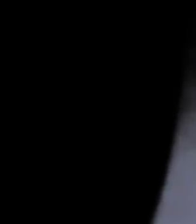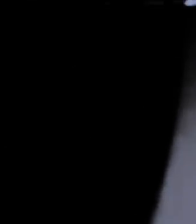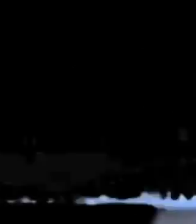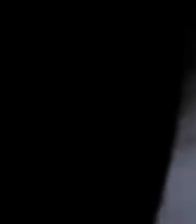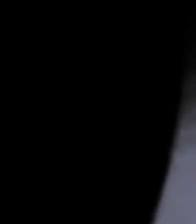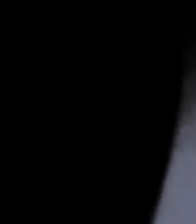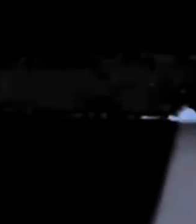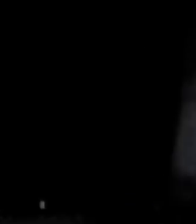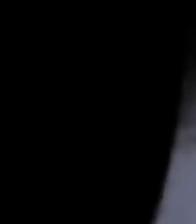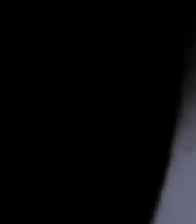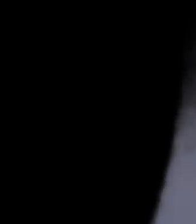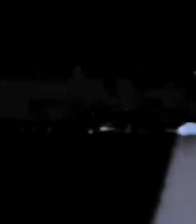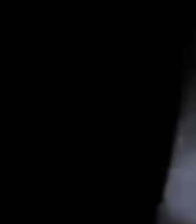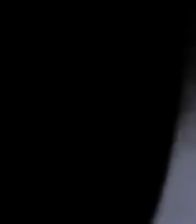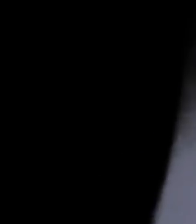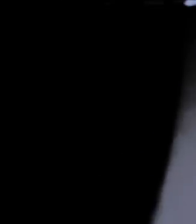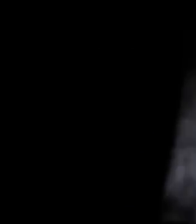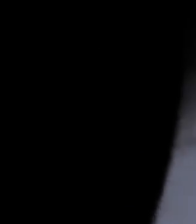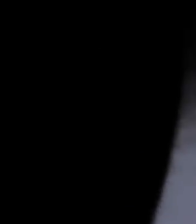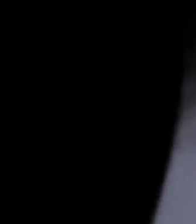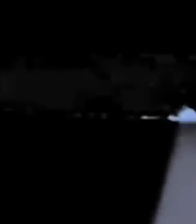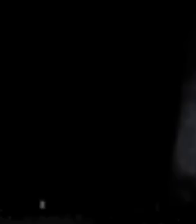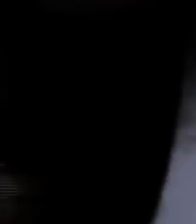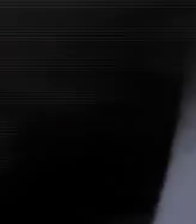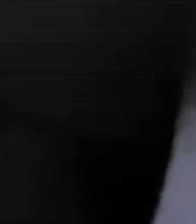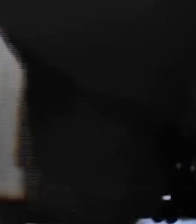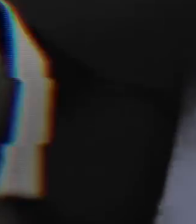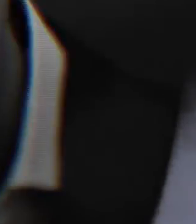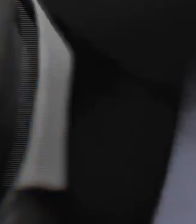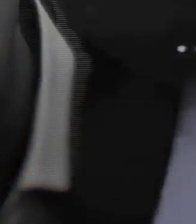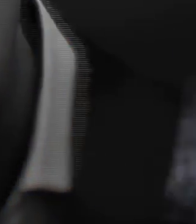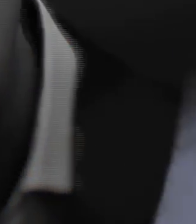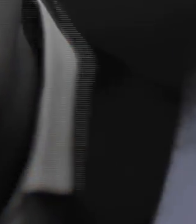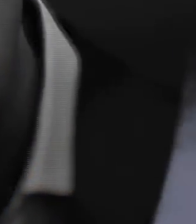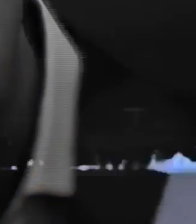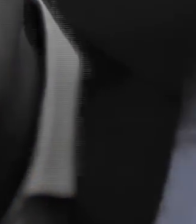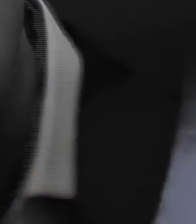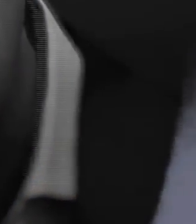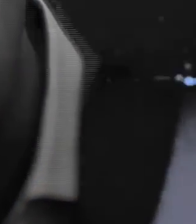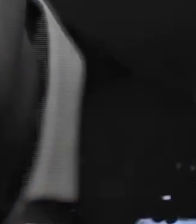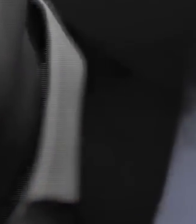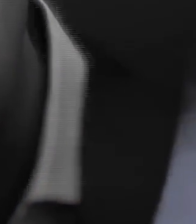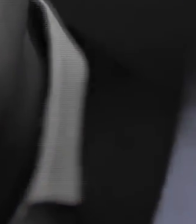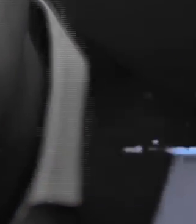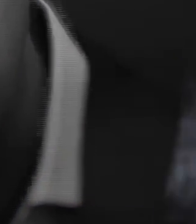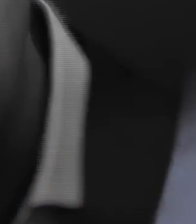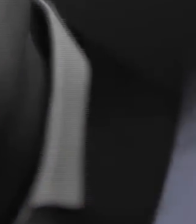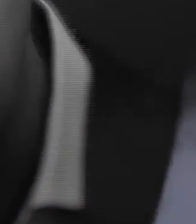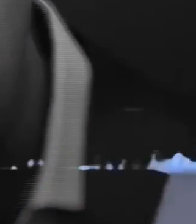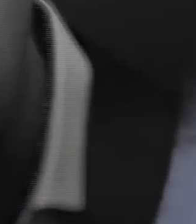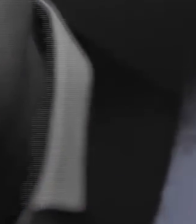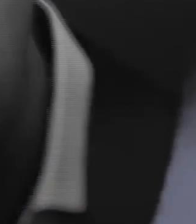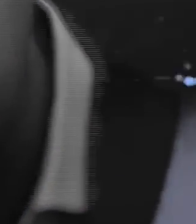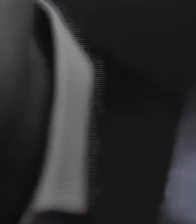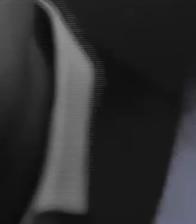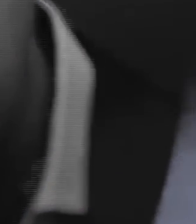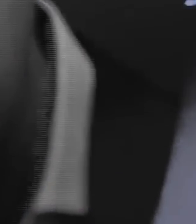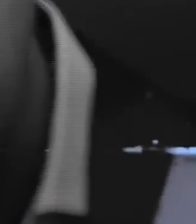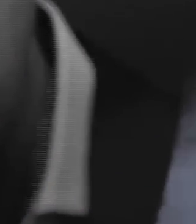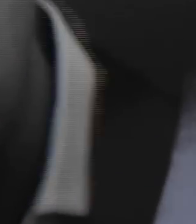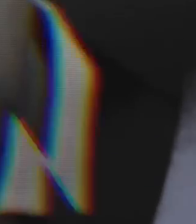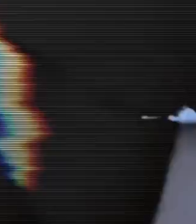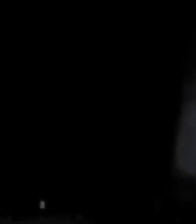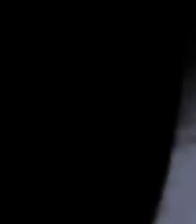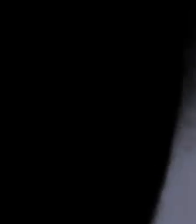Να μην χρειαστεί να ζήσω με 800 ευρώ το μήνα. Μας κάνει κριτική ότι δεν ανοίξαμε τα σύνορα. Ποια σύνορα έχει σύνορα η θάλασσα και το